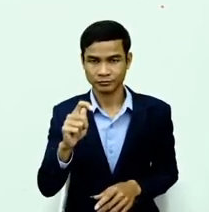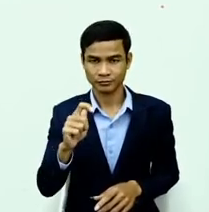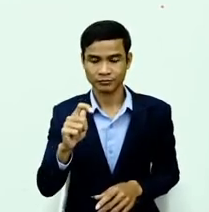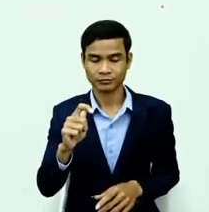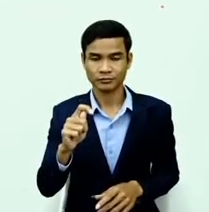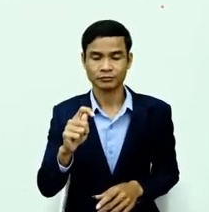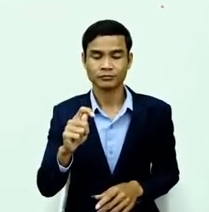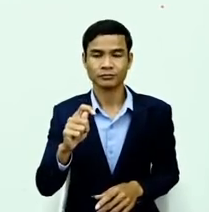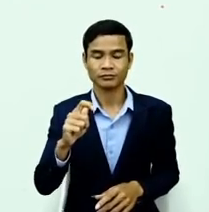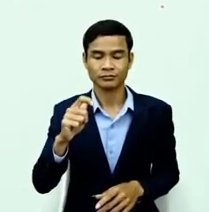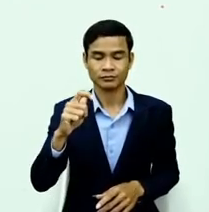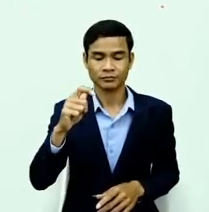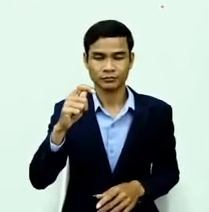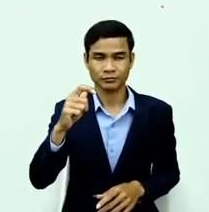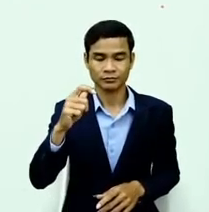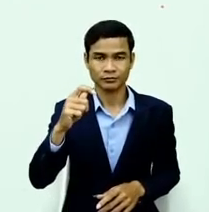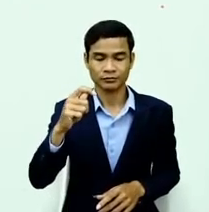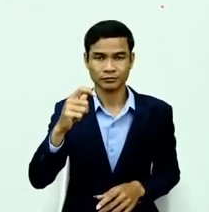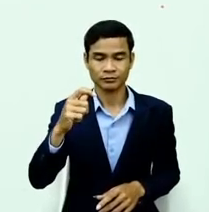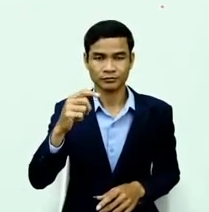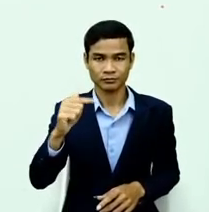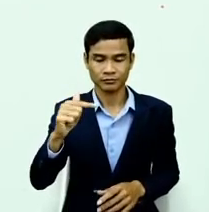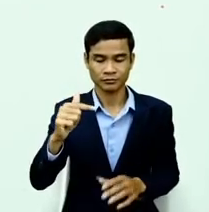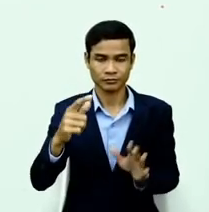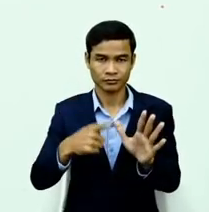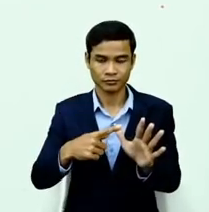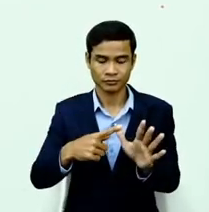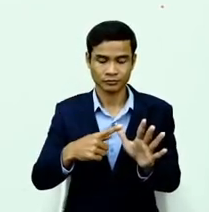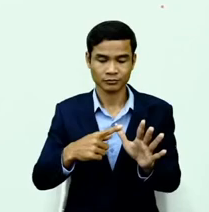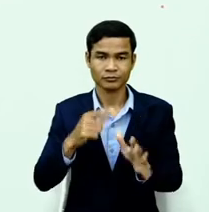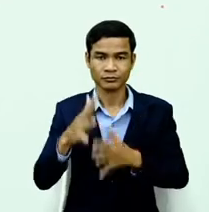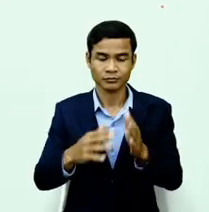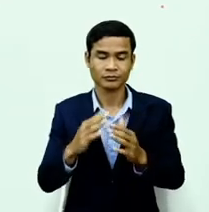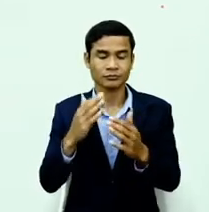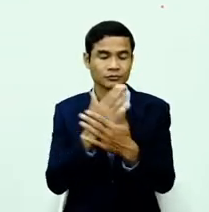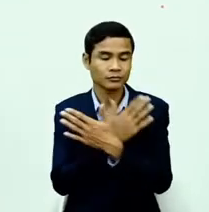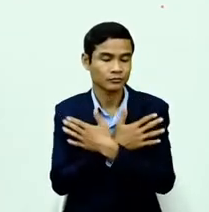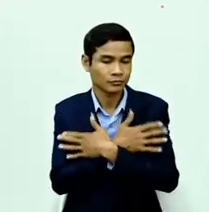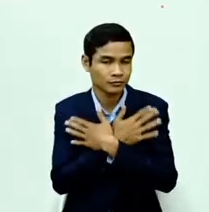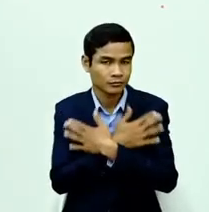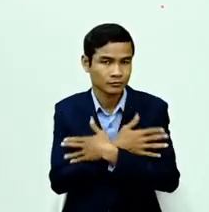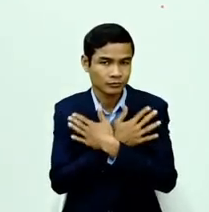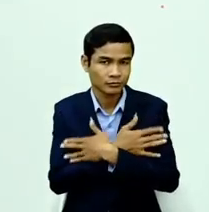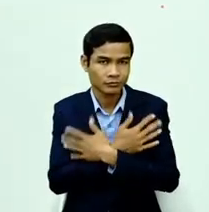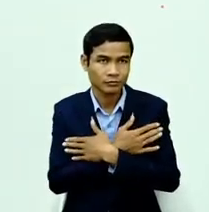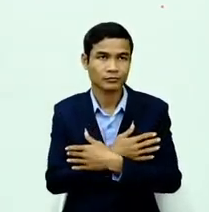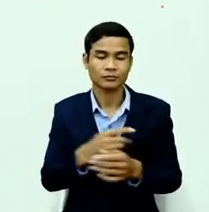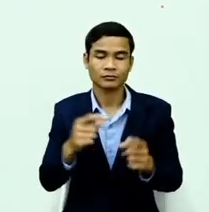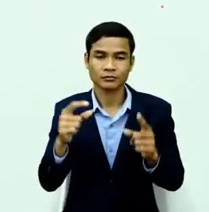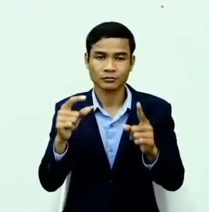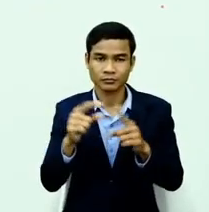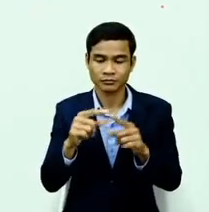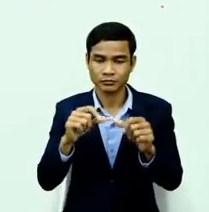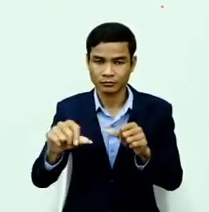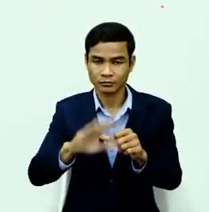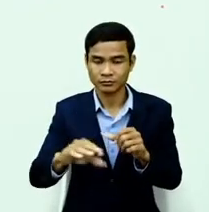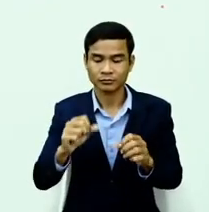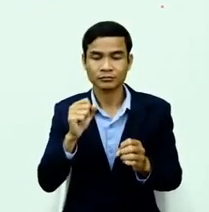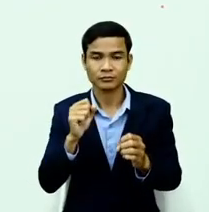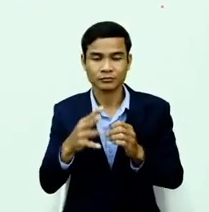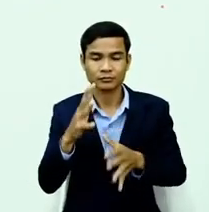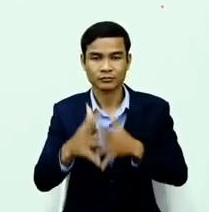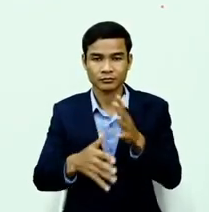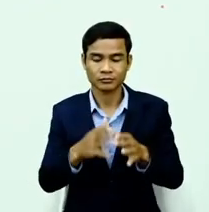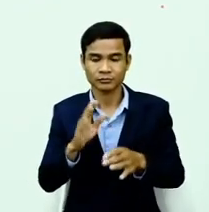ngô ý nghĩa rô nghĩa ta cần tiệm bằng toán trả chặt đàm án